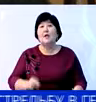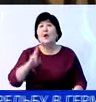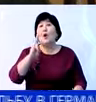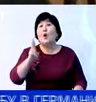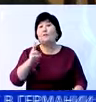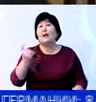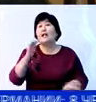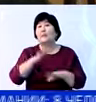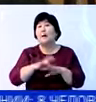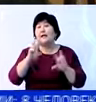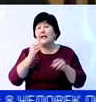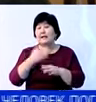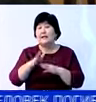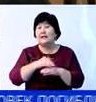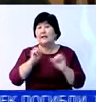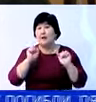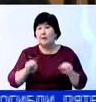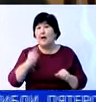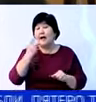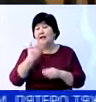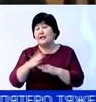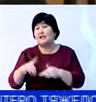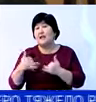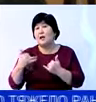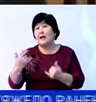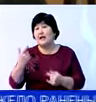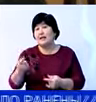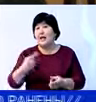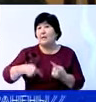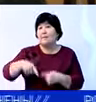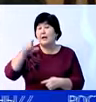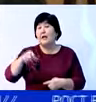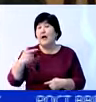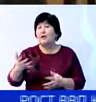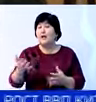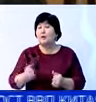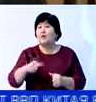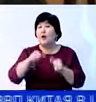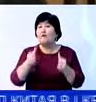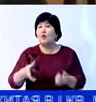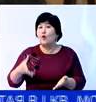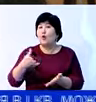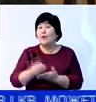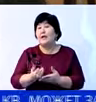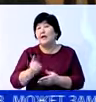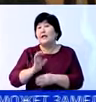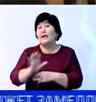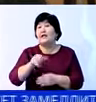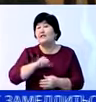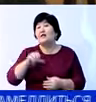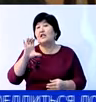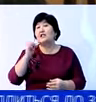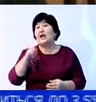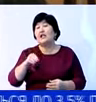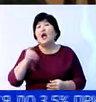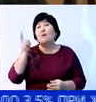Конгломерат банк можно разделить на 2 части. Одна часть предназначена для предпринимателей. Они берут форму платежа и размещают ее на своих сайтах,